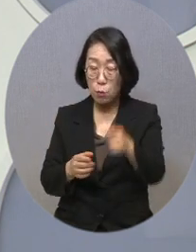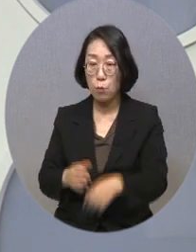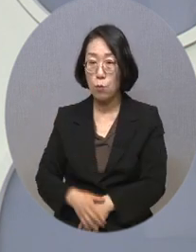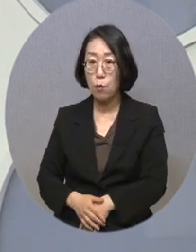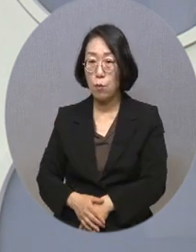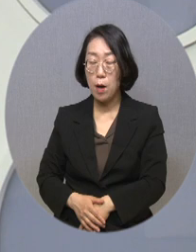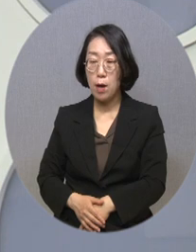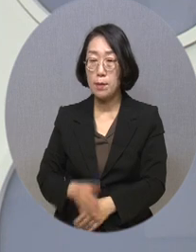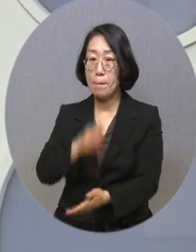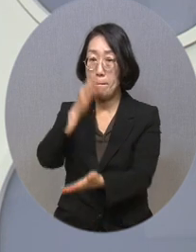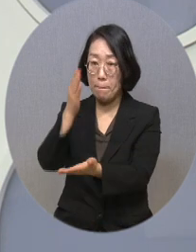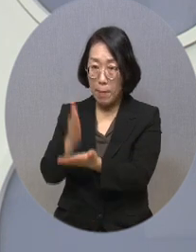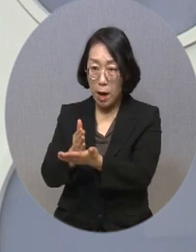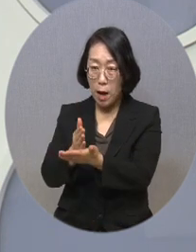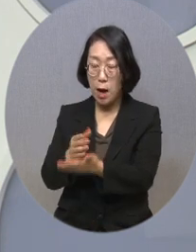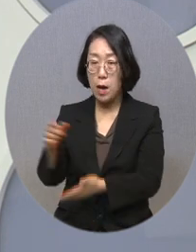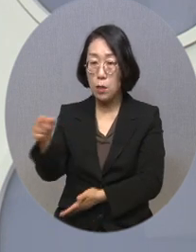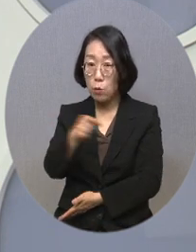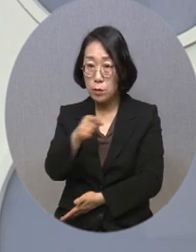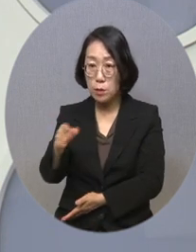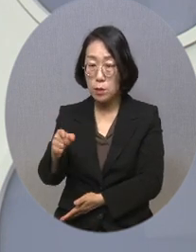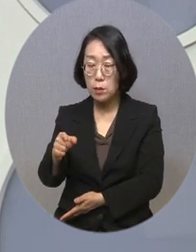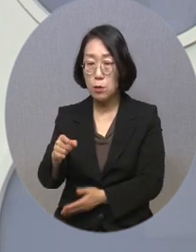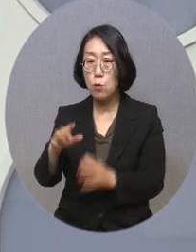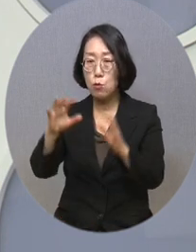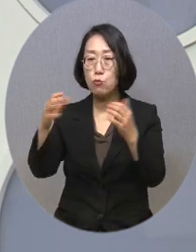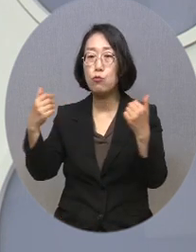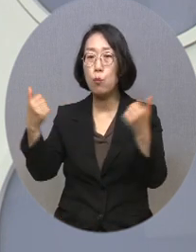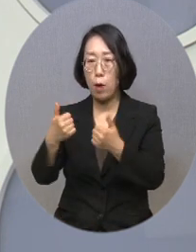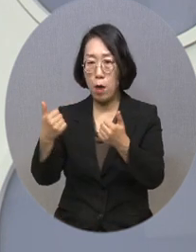업무를 국회에서 결정을 하라고 이렇게